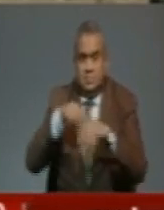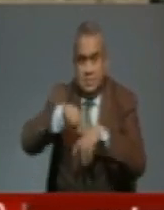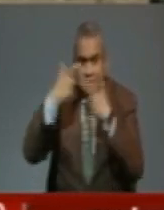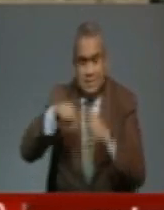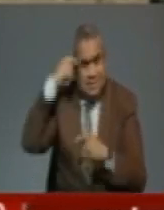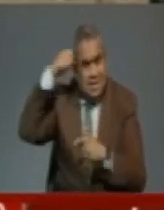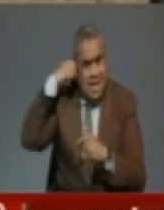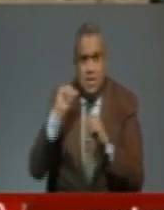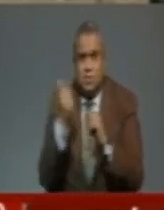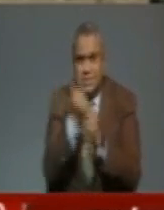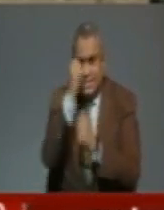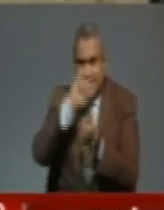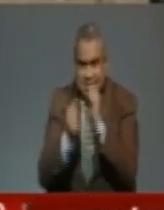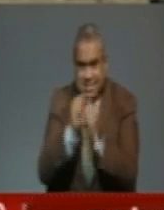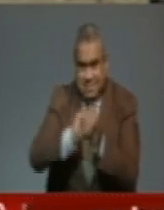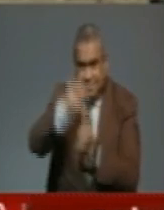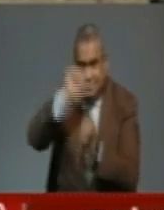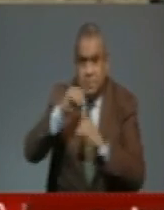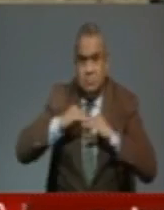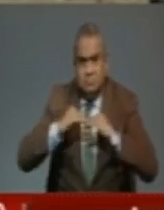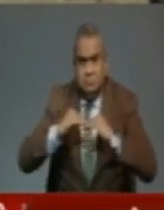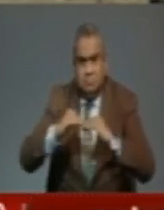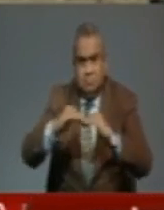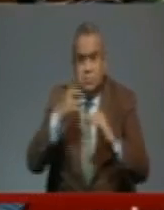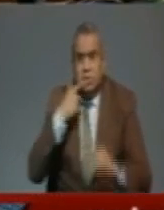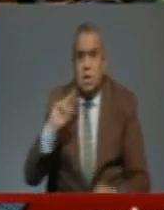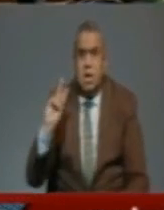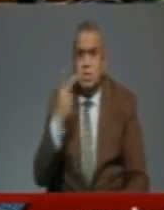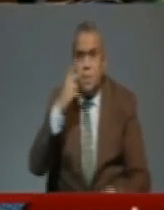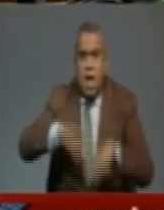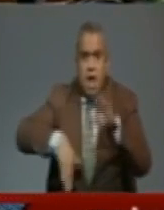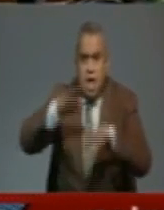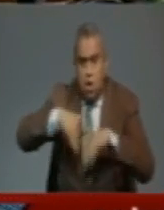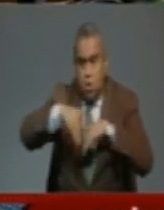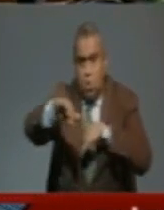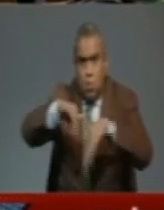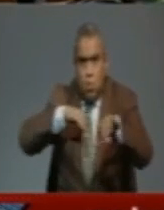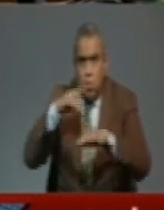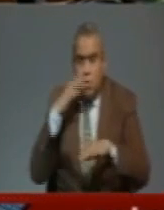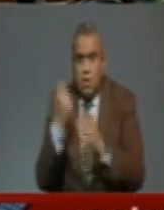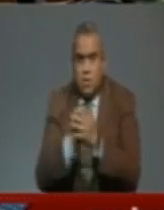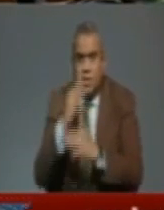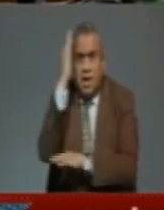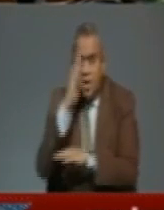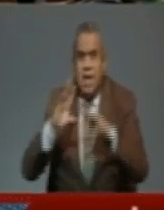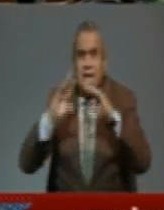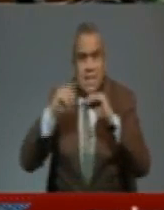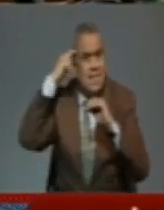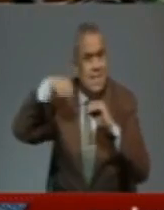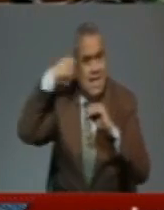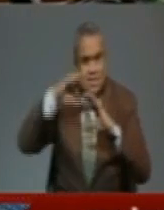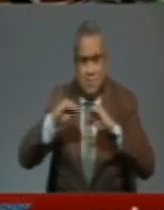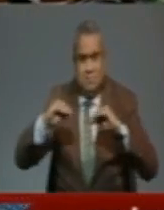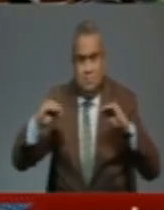العالم موجوده عندنا، تقريبا 17 كيلو من الطرق الخرسانيه والاسفلتيه والانترلوك، وصلت نسبه